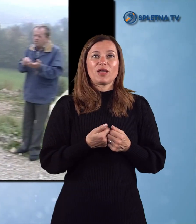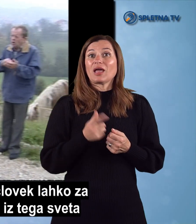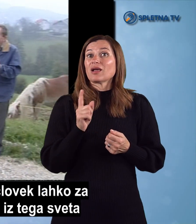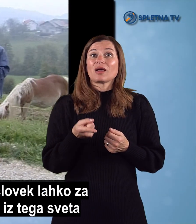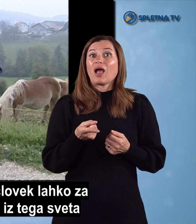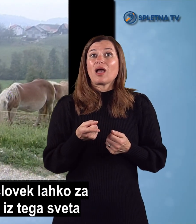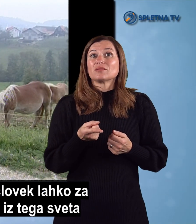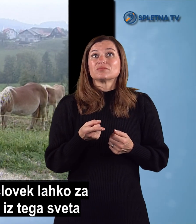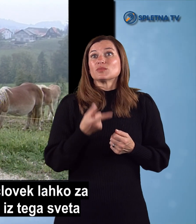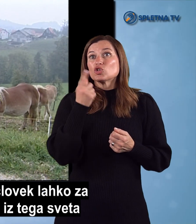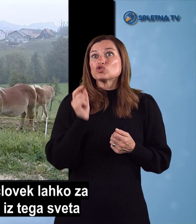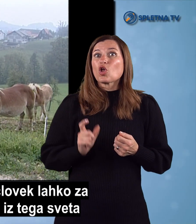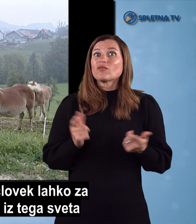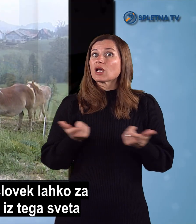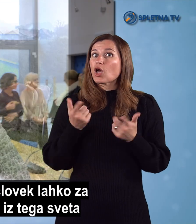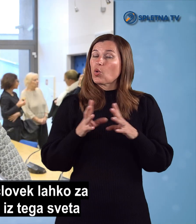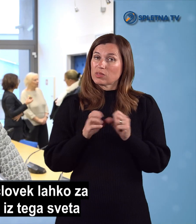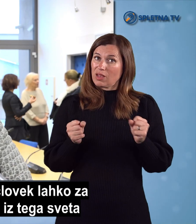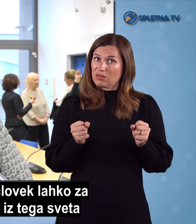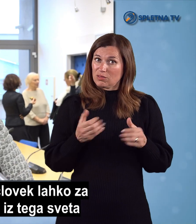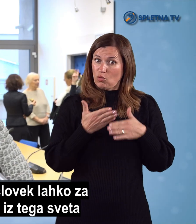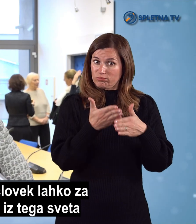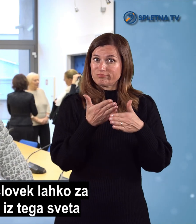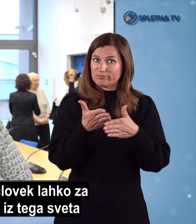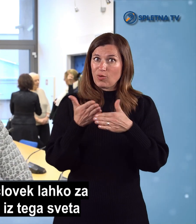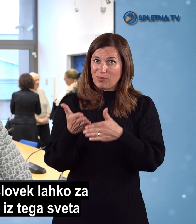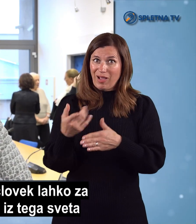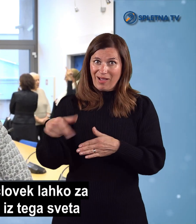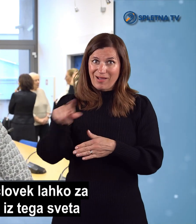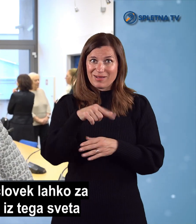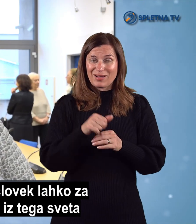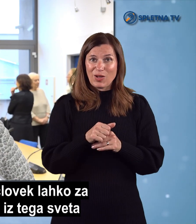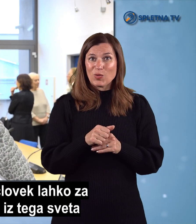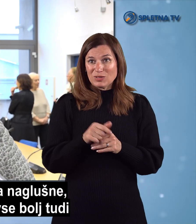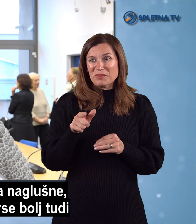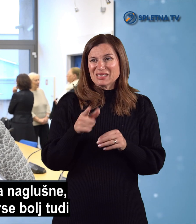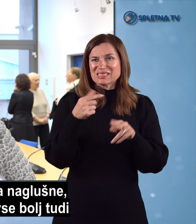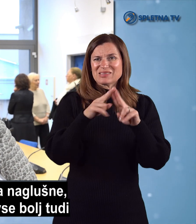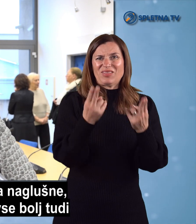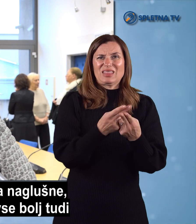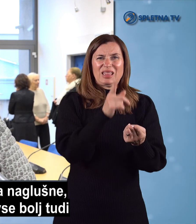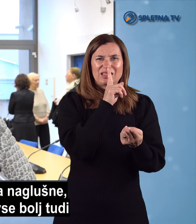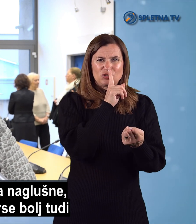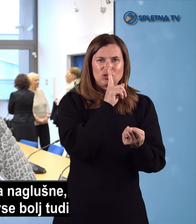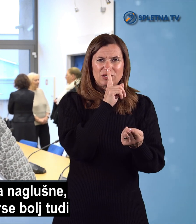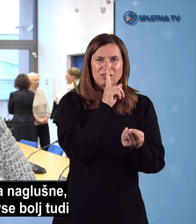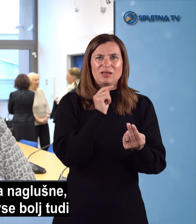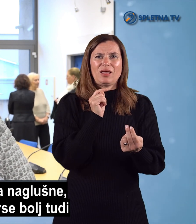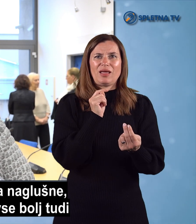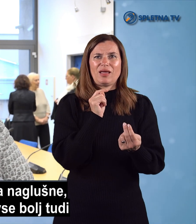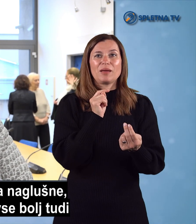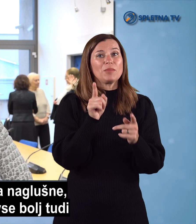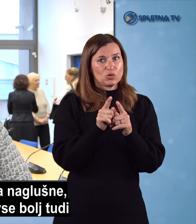kaj pravzaprav bi človek lahko za njih naredil, da bi iz tega sveta tišine, pa tudi